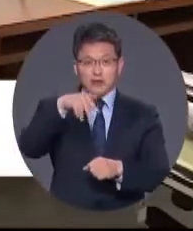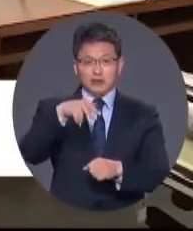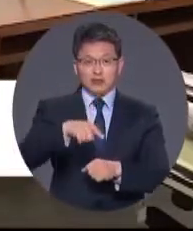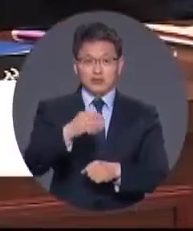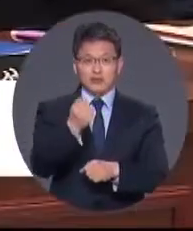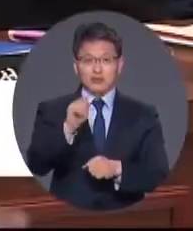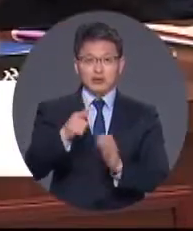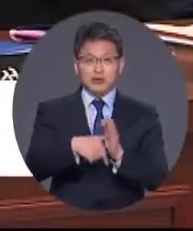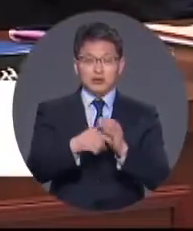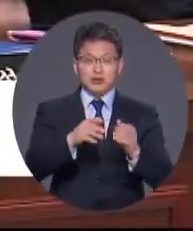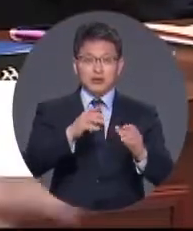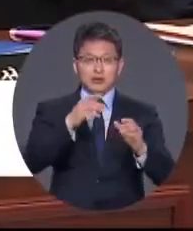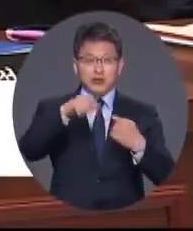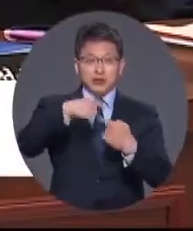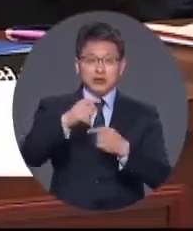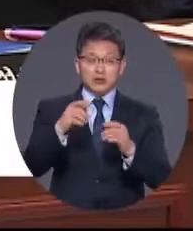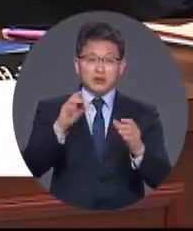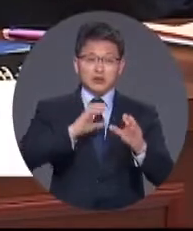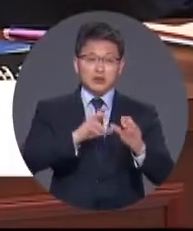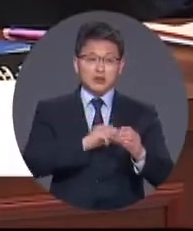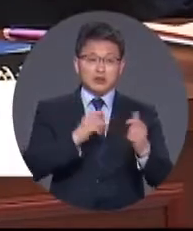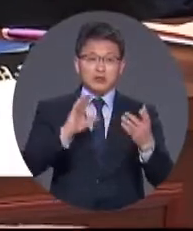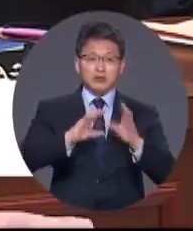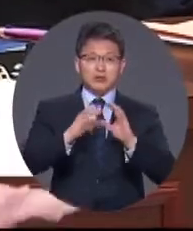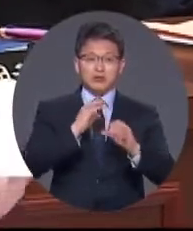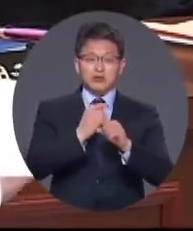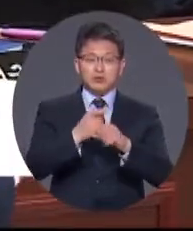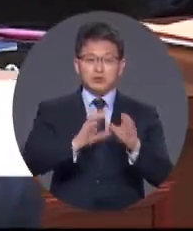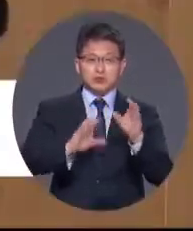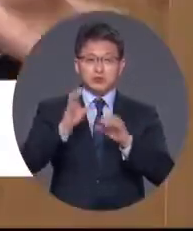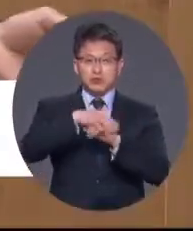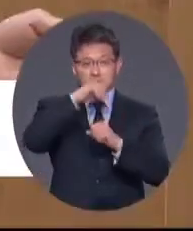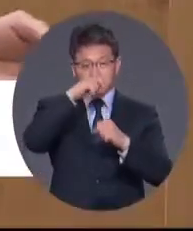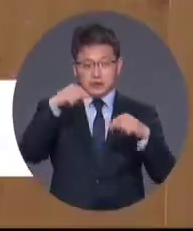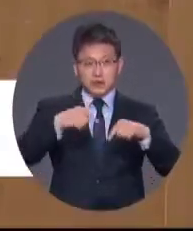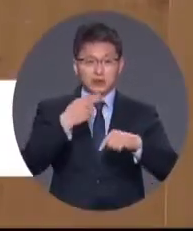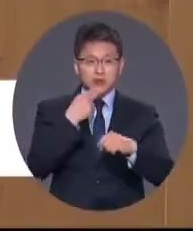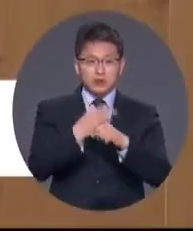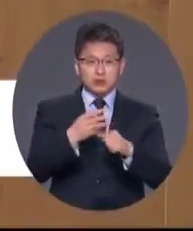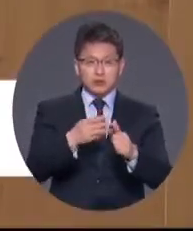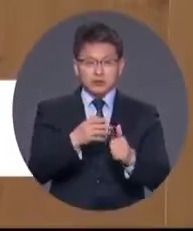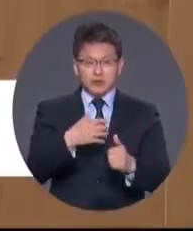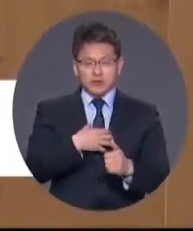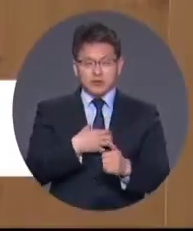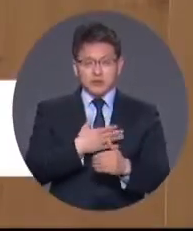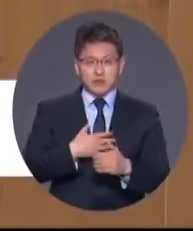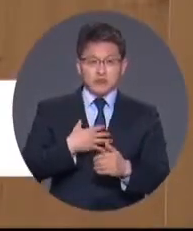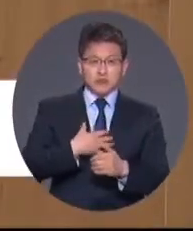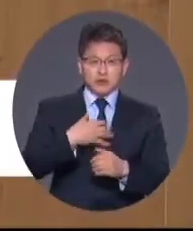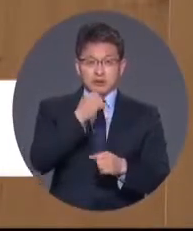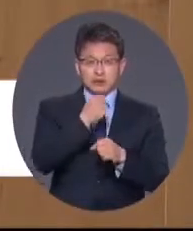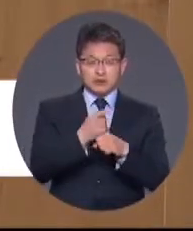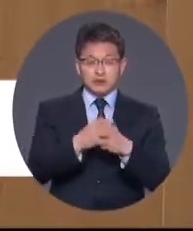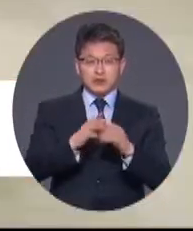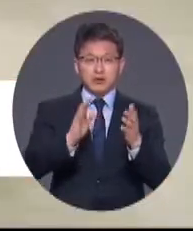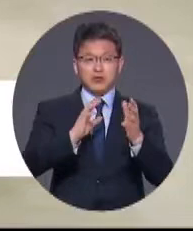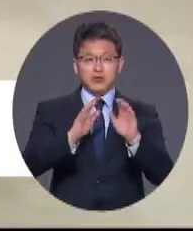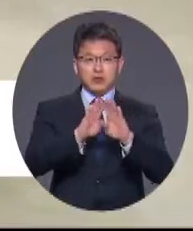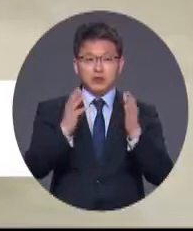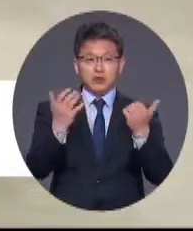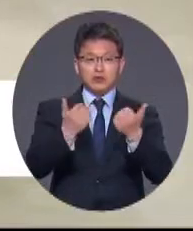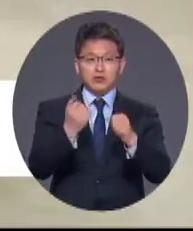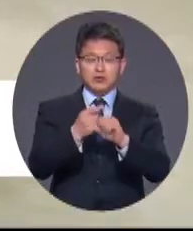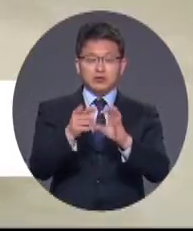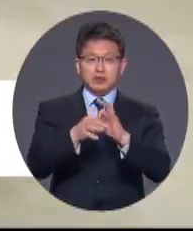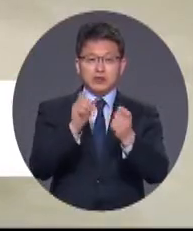의회와 행정이 소통하지 않고 추경안 조차 심히 하지 않는 것에 국민들이 불안해 할 수 있다며 공개토론을 통해 군